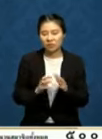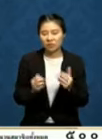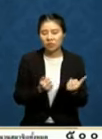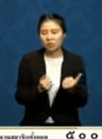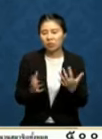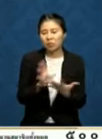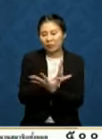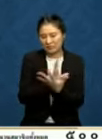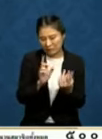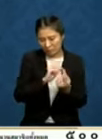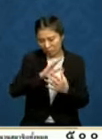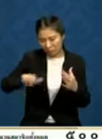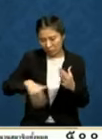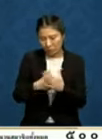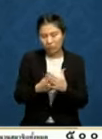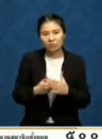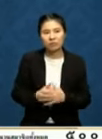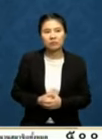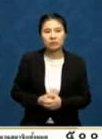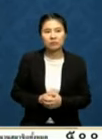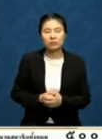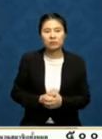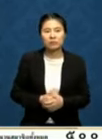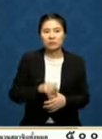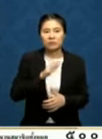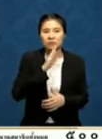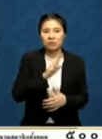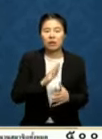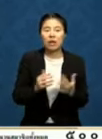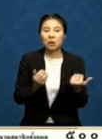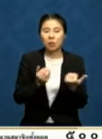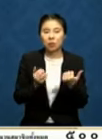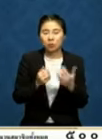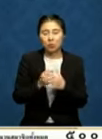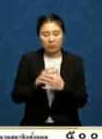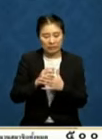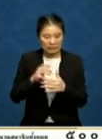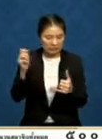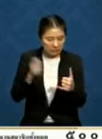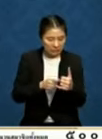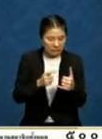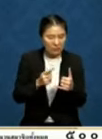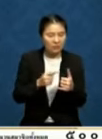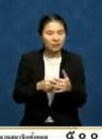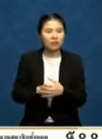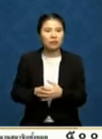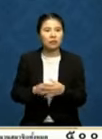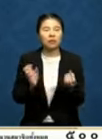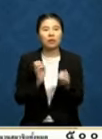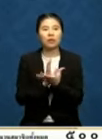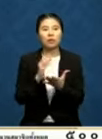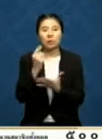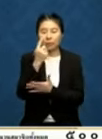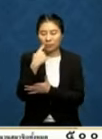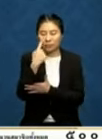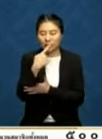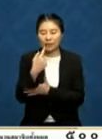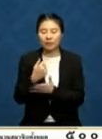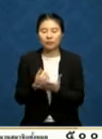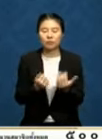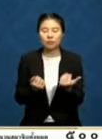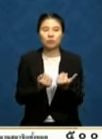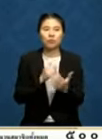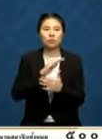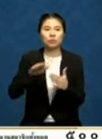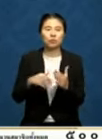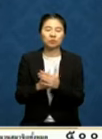ในสังคมท่านประธานครับทุกครั้งที่เราตีลูกเราเราไม่เพียงแต่ทำร้ายลูกเราเท่านั้นครับแต่เรากำลังทำร้ายลูกของพวกเ